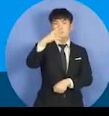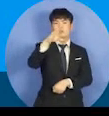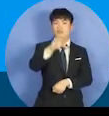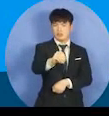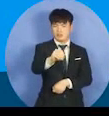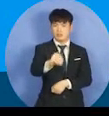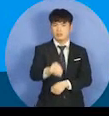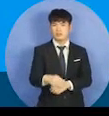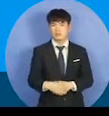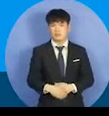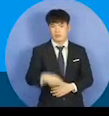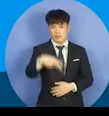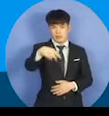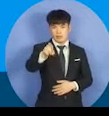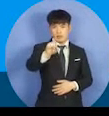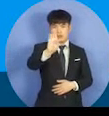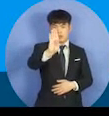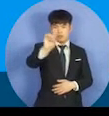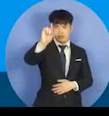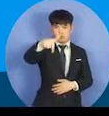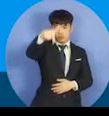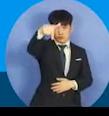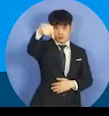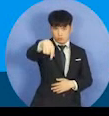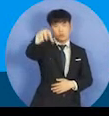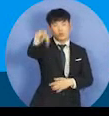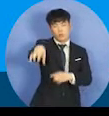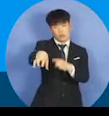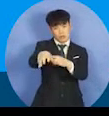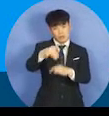이상이며 근무지는 천안시 서북구 노태산로입니다.